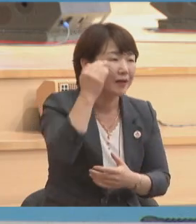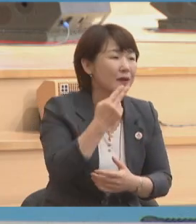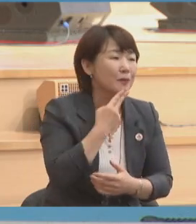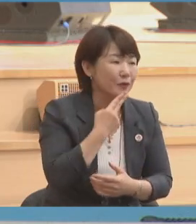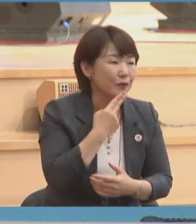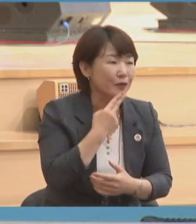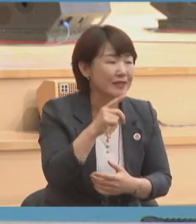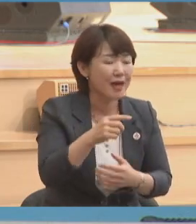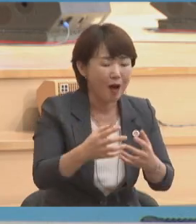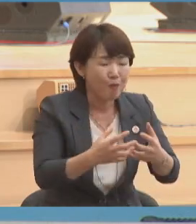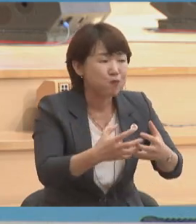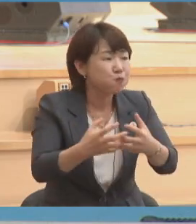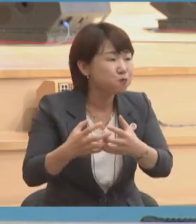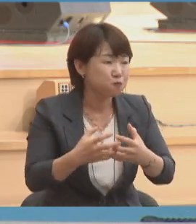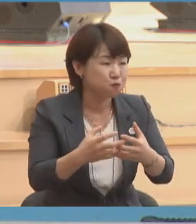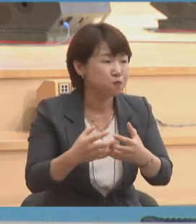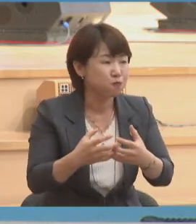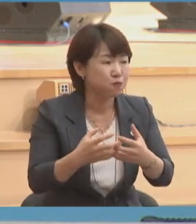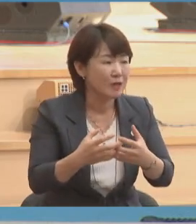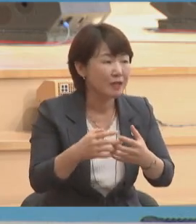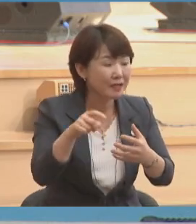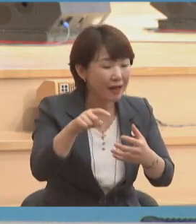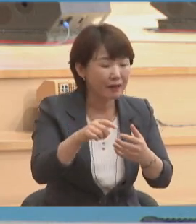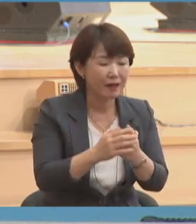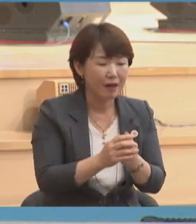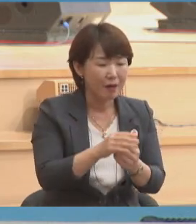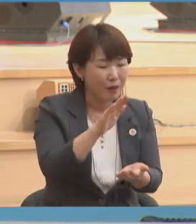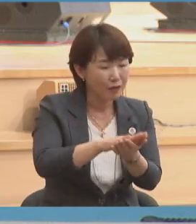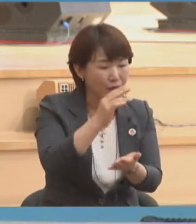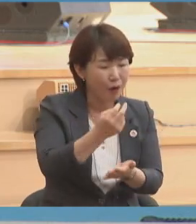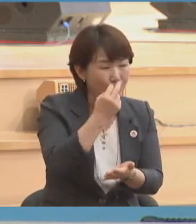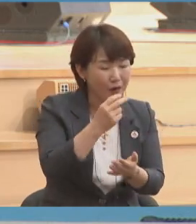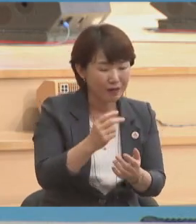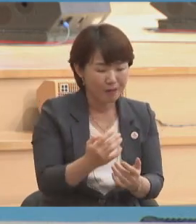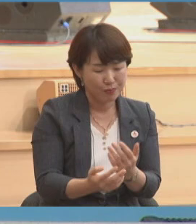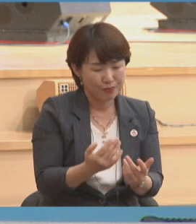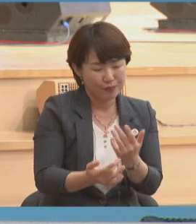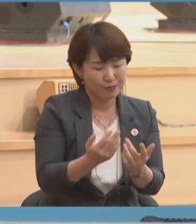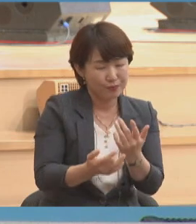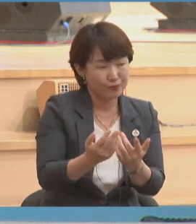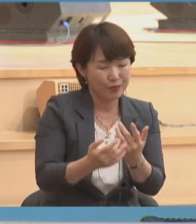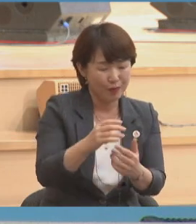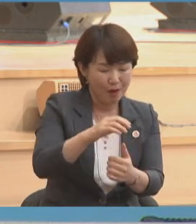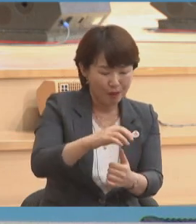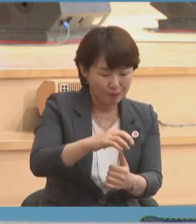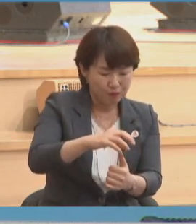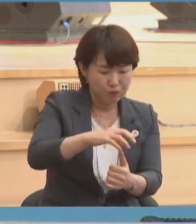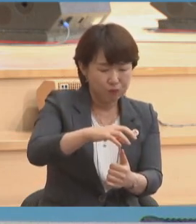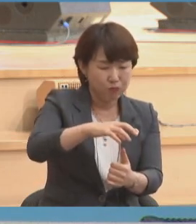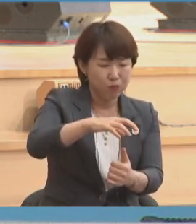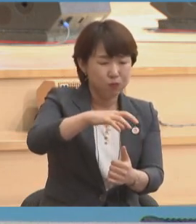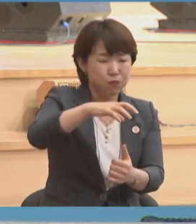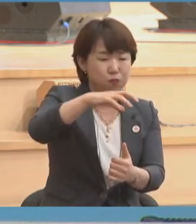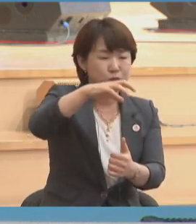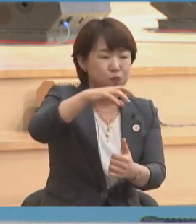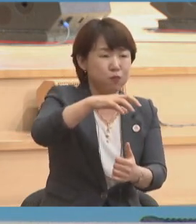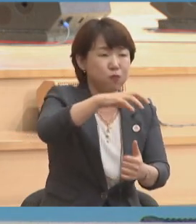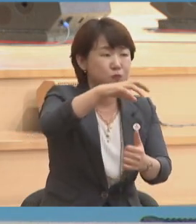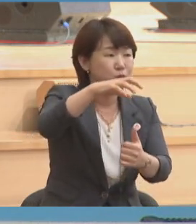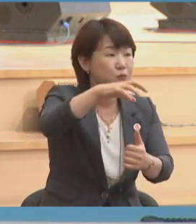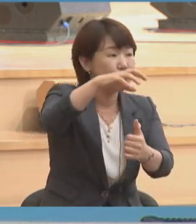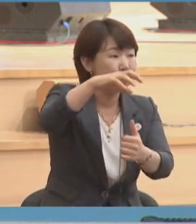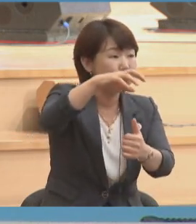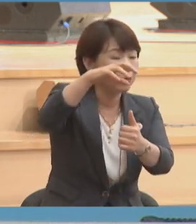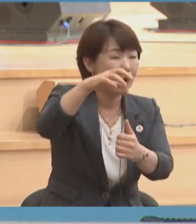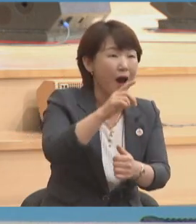여기에 특징이 있어요? 여러분 더운 공기를 한번 불 떼서 공급받아가지고 두둥실 떠올랐다고 해서